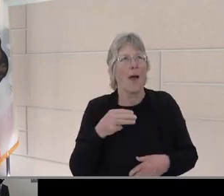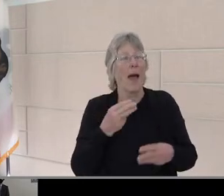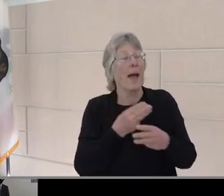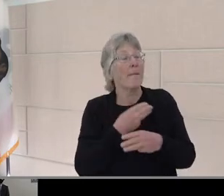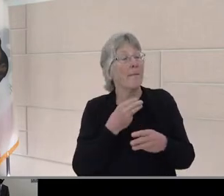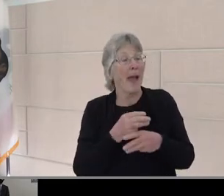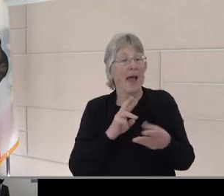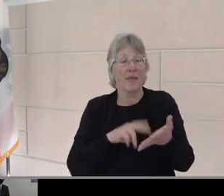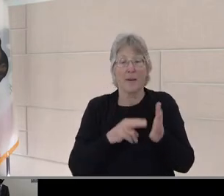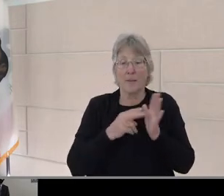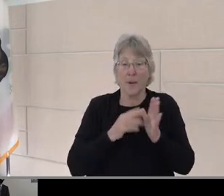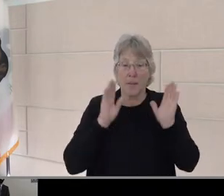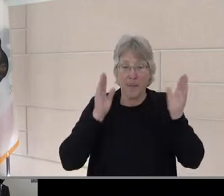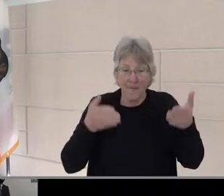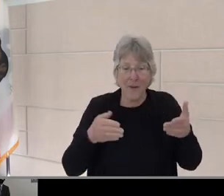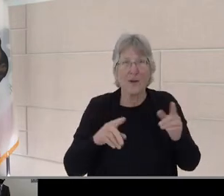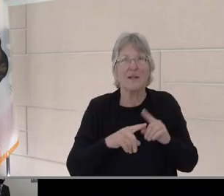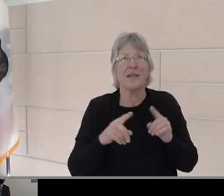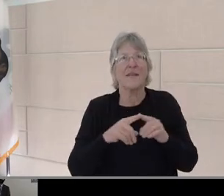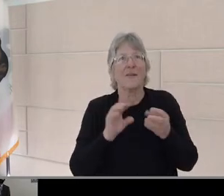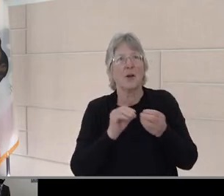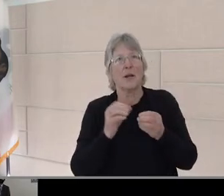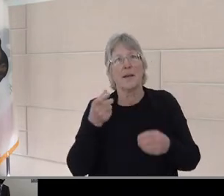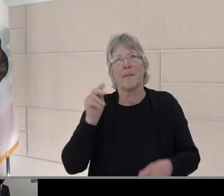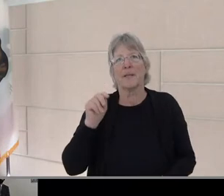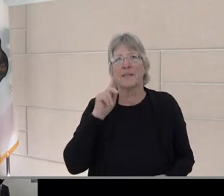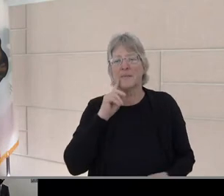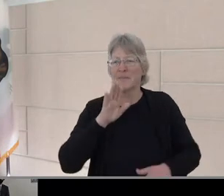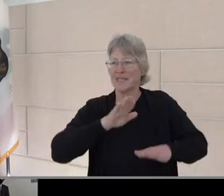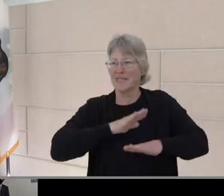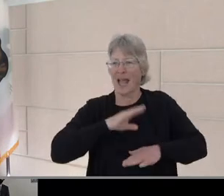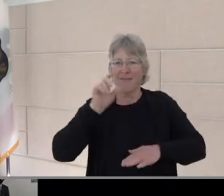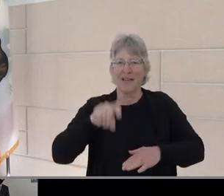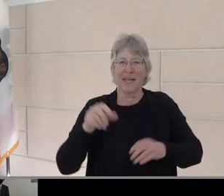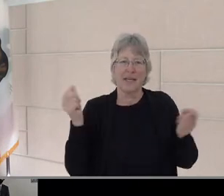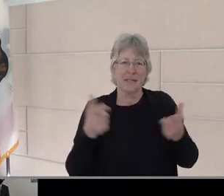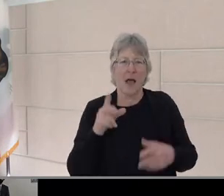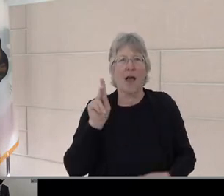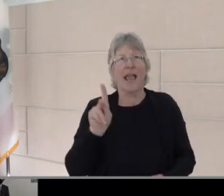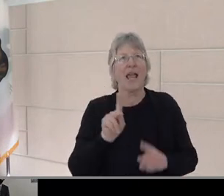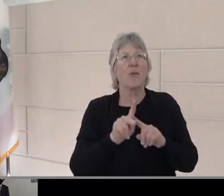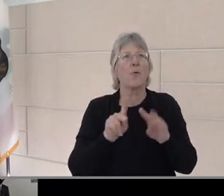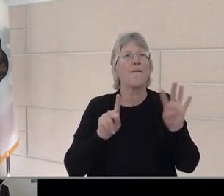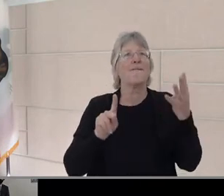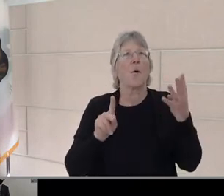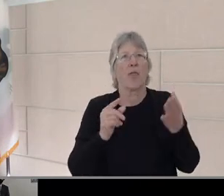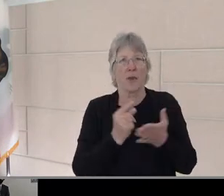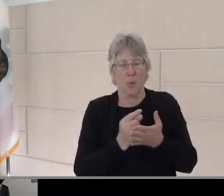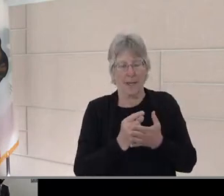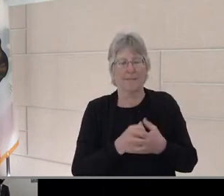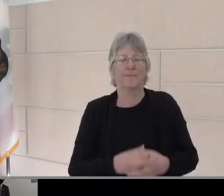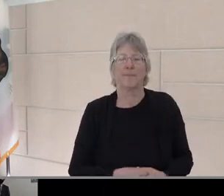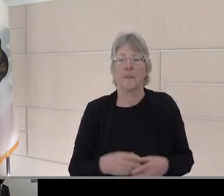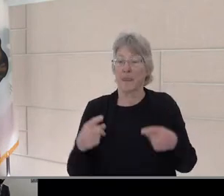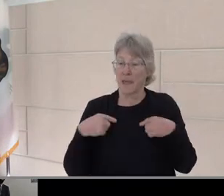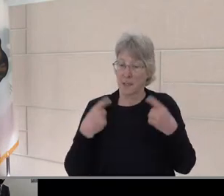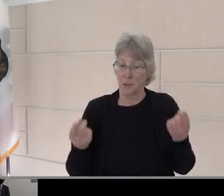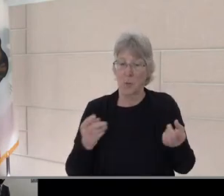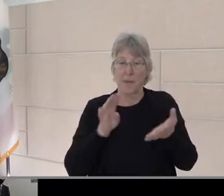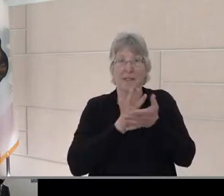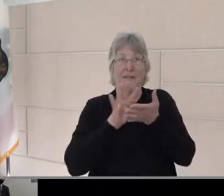ប្រើប្រាស់គណិតវិទ្យាគឺបង្ហាត់សិស្សដើម្បីសិស្សរៀនកម្រិតថ្នាក់ទី